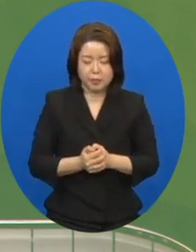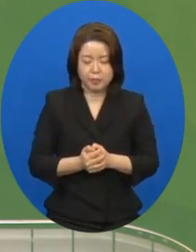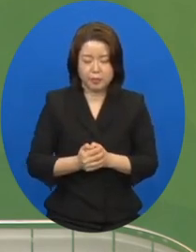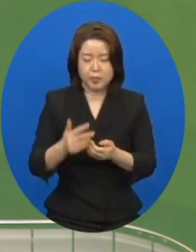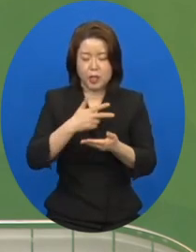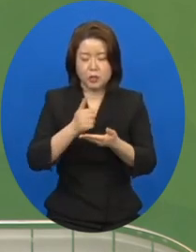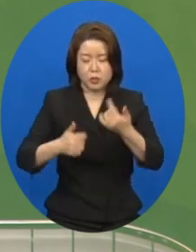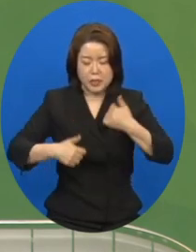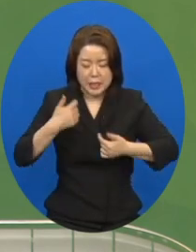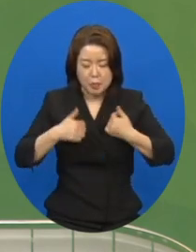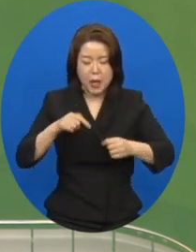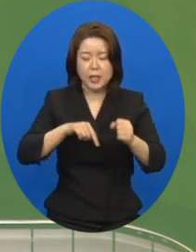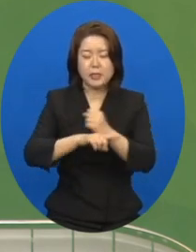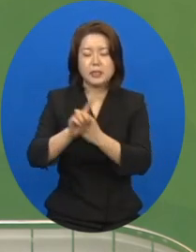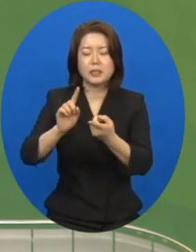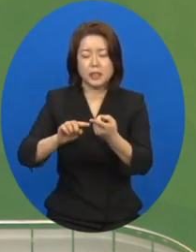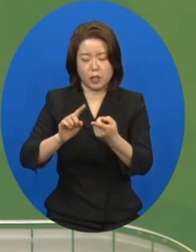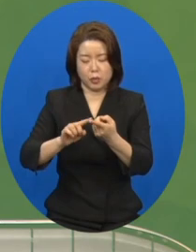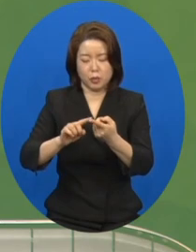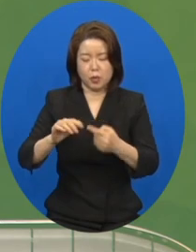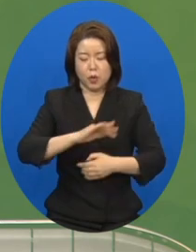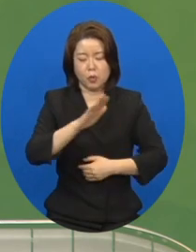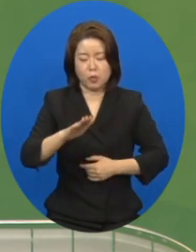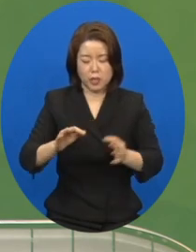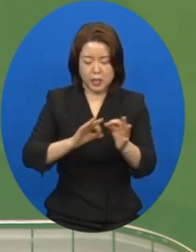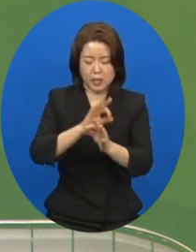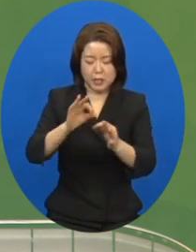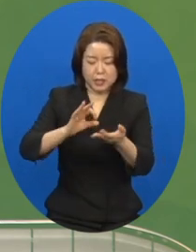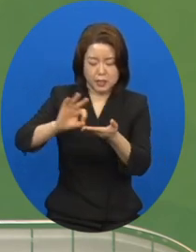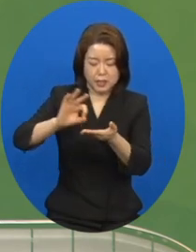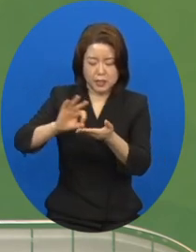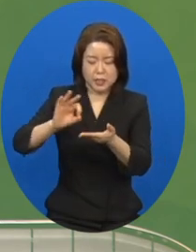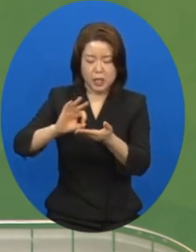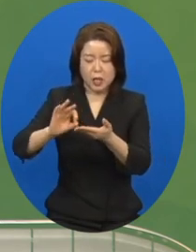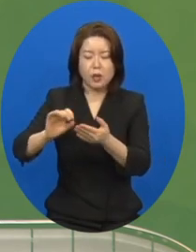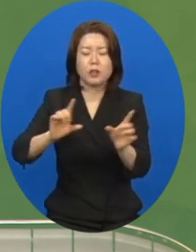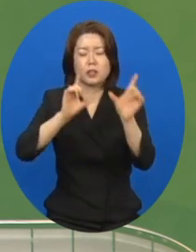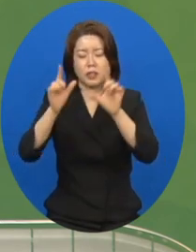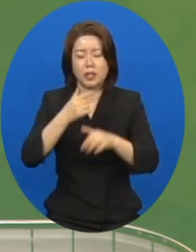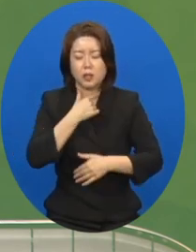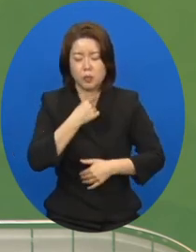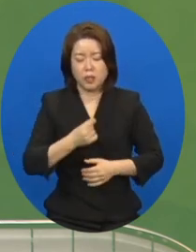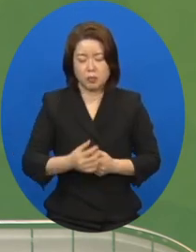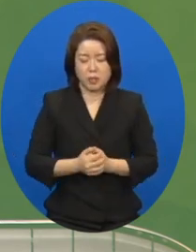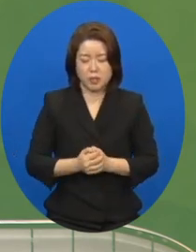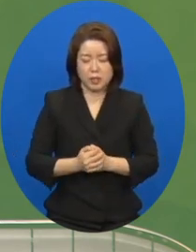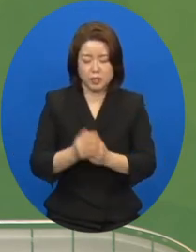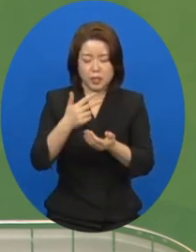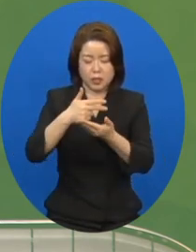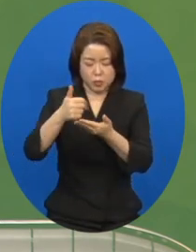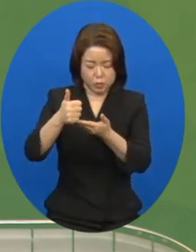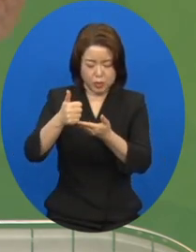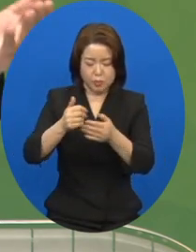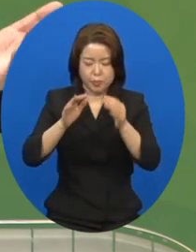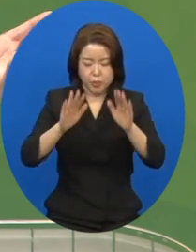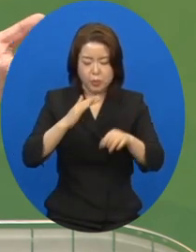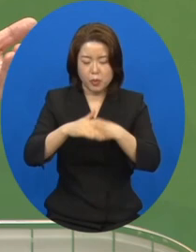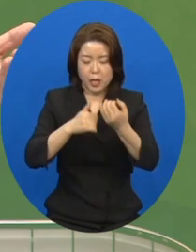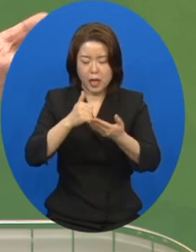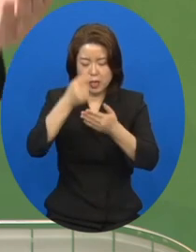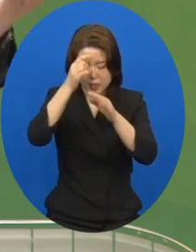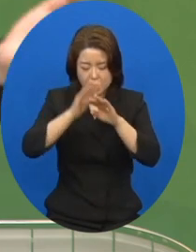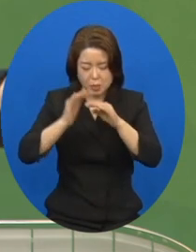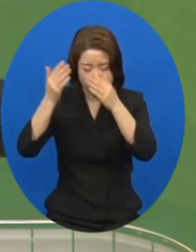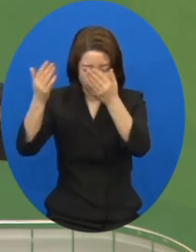주님 기뻐하는 뜻대로 우리가 재정을 사용하며 살기를 원합니다. 주님, 오늘도 하나님께